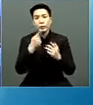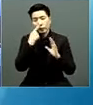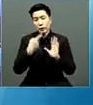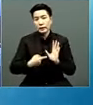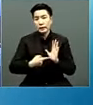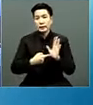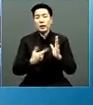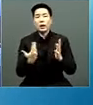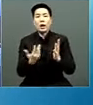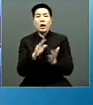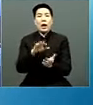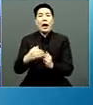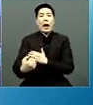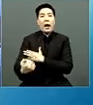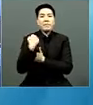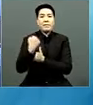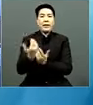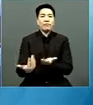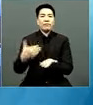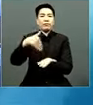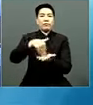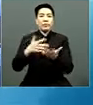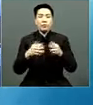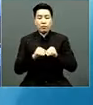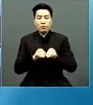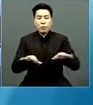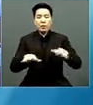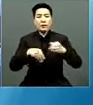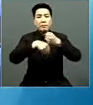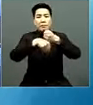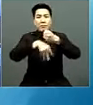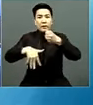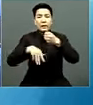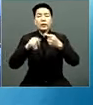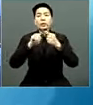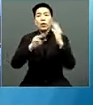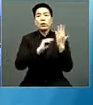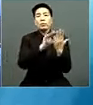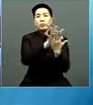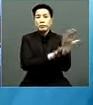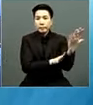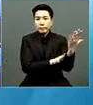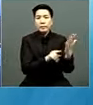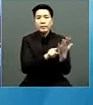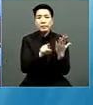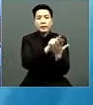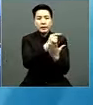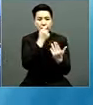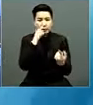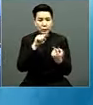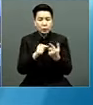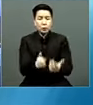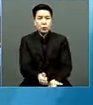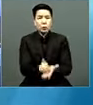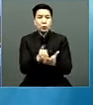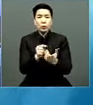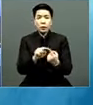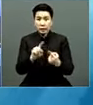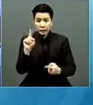ถึงการรวมศูนย์อำนาจและการกระจายอำนาจสู่ท้องถิ่นนะครับซึ่งทั้ง2วิธีนี้ก็สามารถที่จะช่วยควบคุ